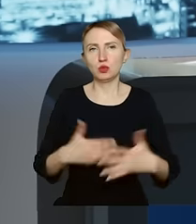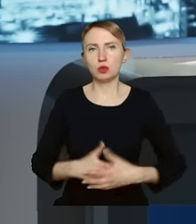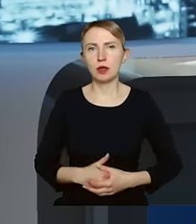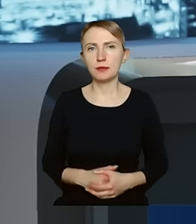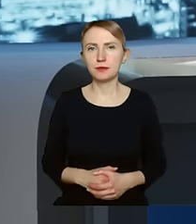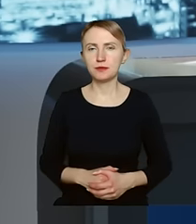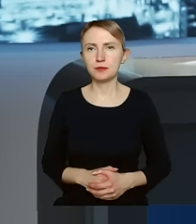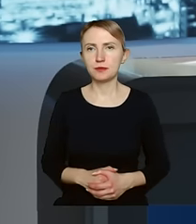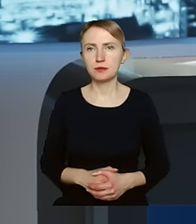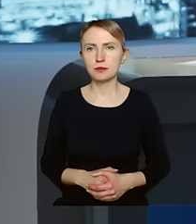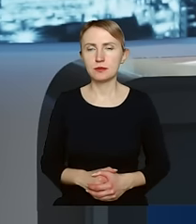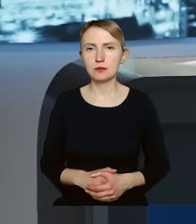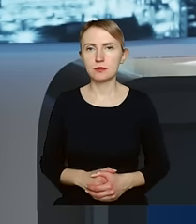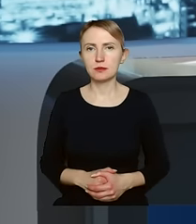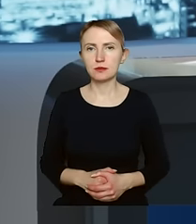wykreślić